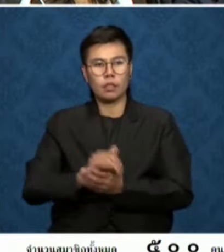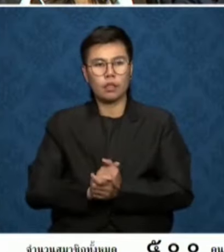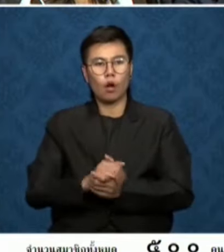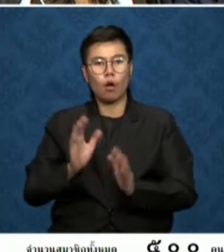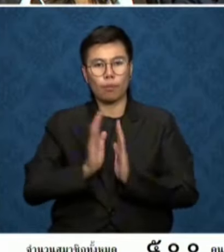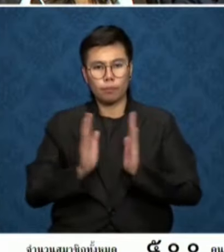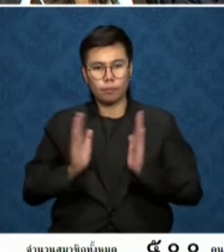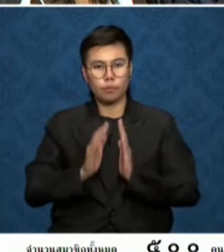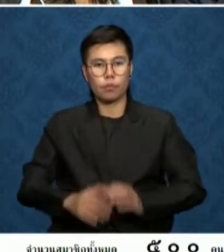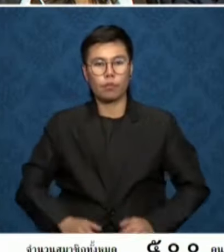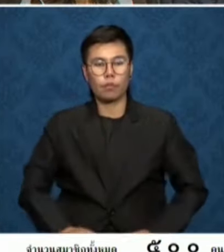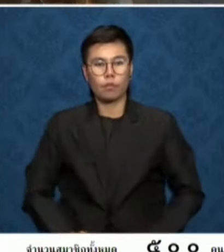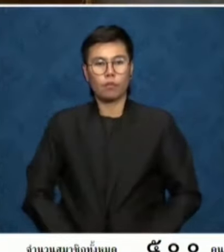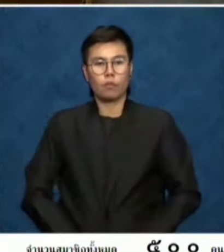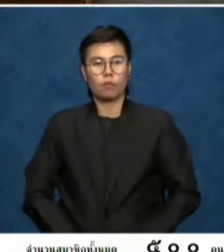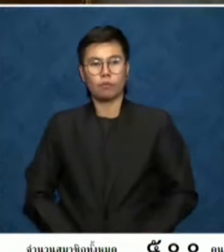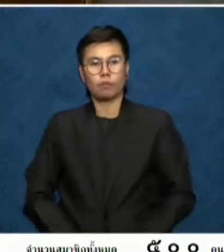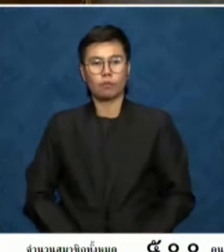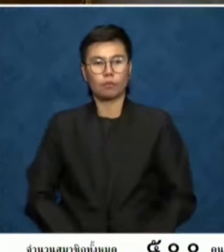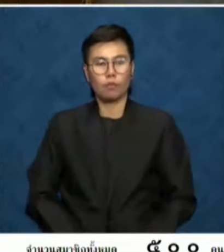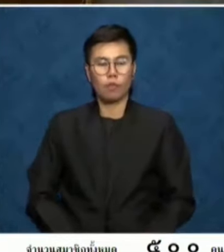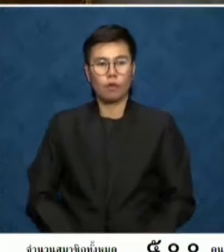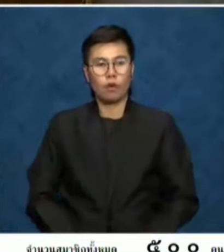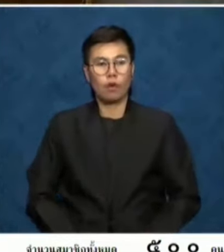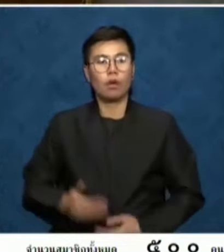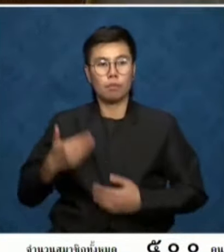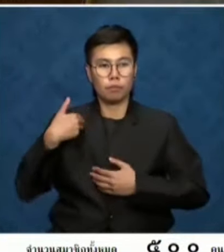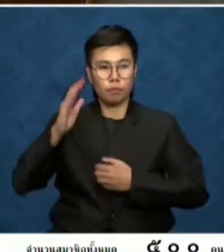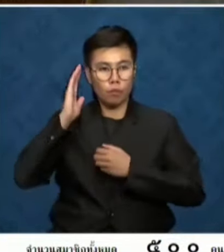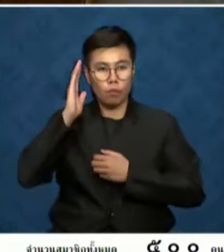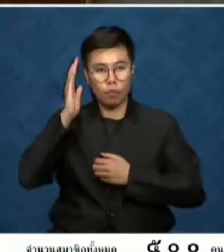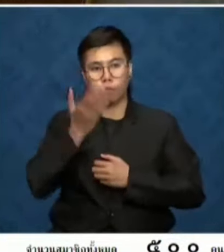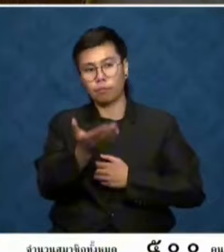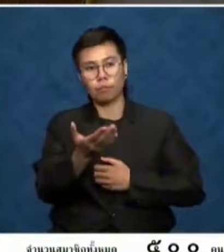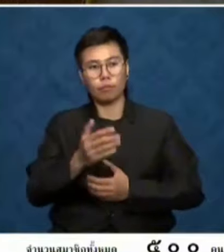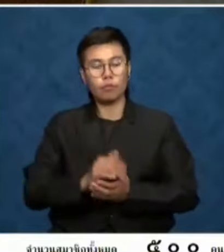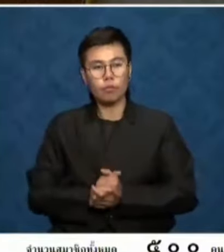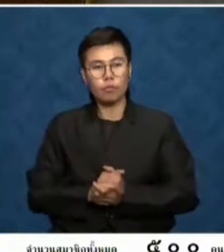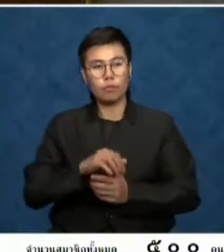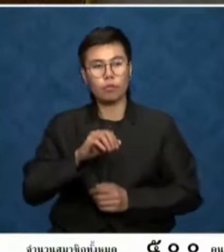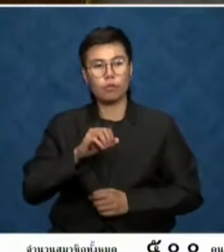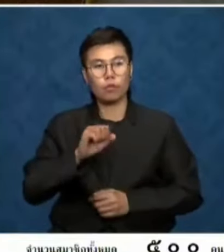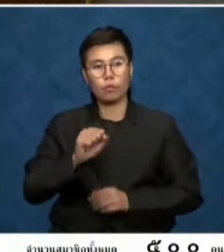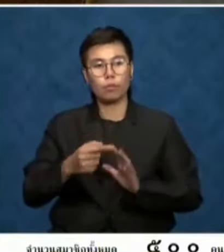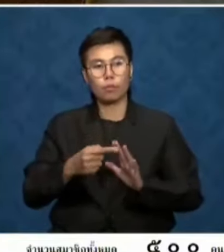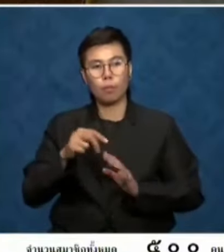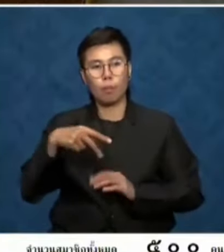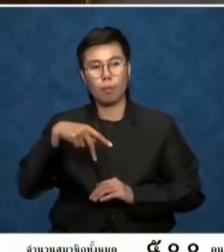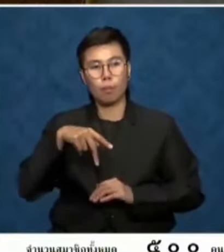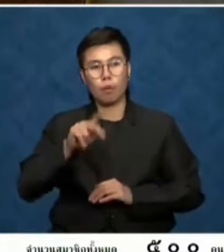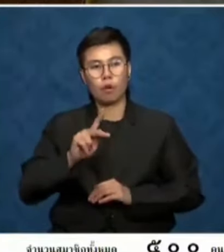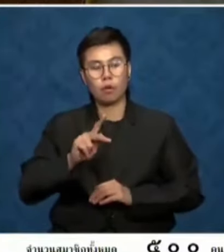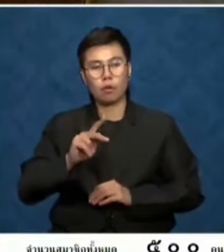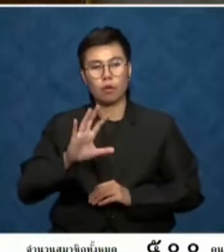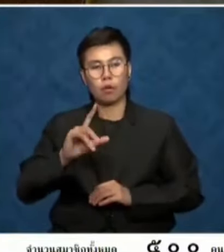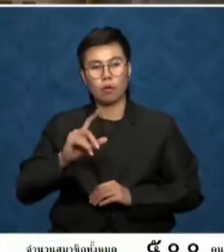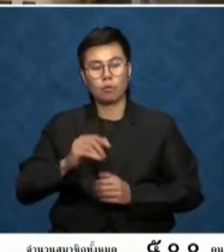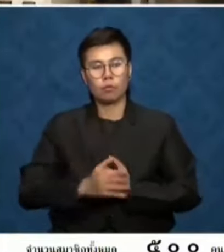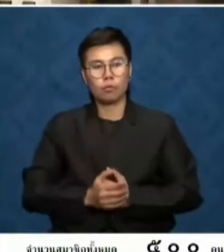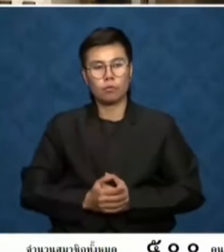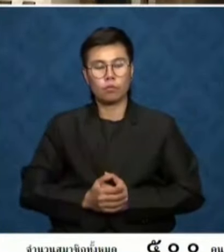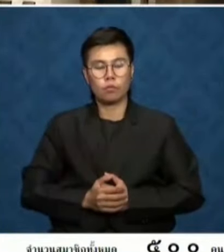พระคุณค่ะ ขอบคุณครับต่อไปเป็นผู้แปรยตินะครับเชิญคุณสุภโชติชัยสัตย์ครับ เ